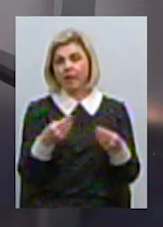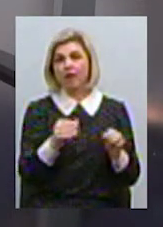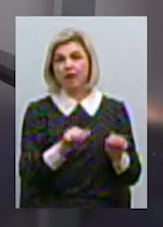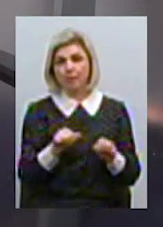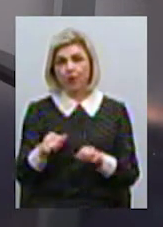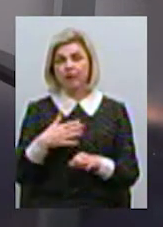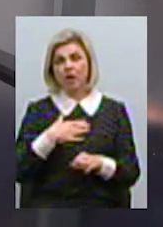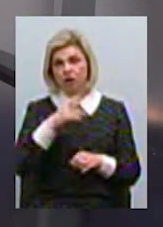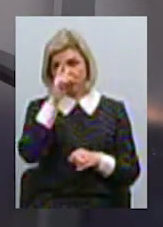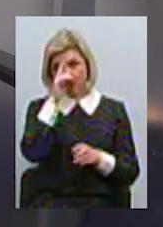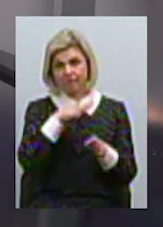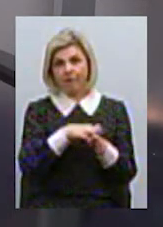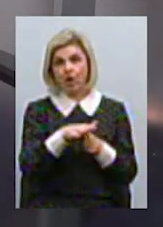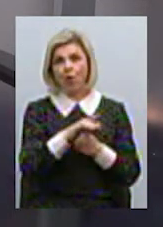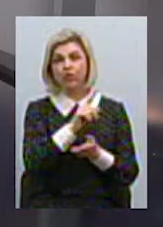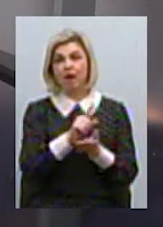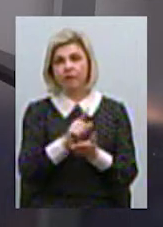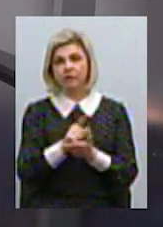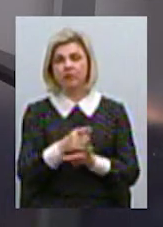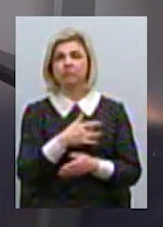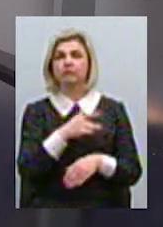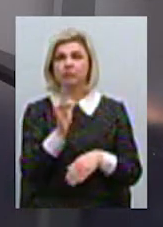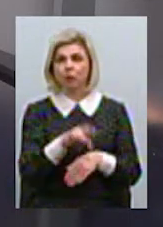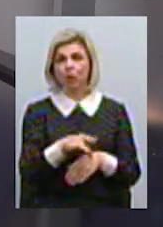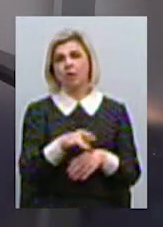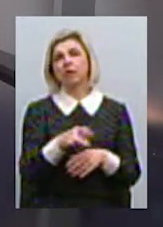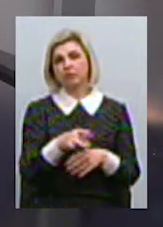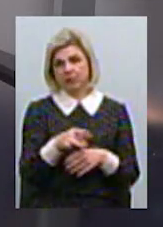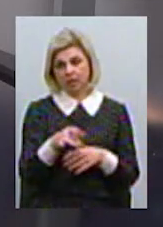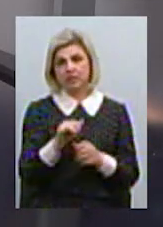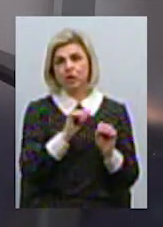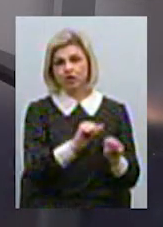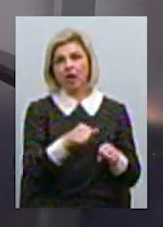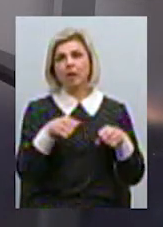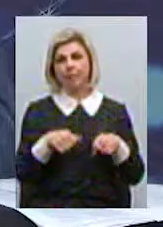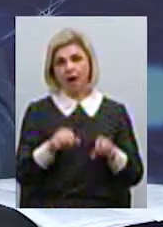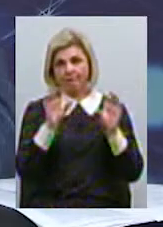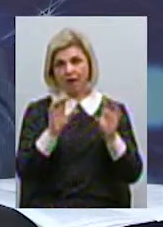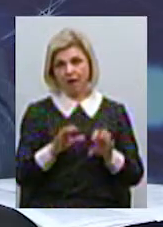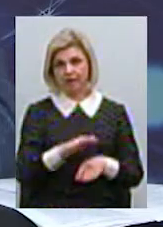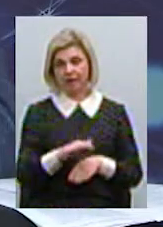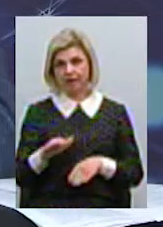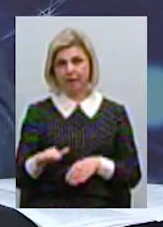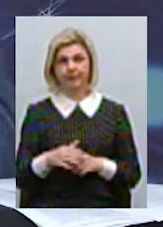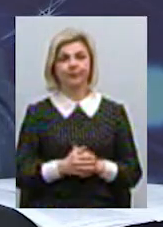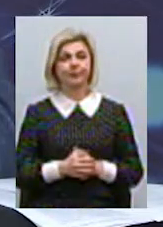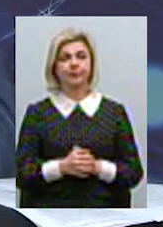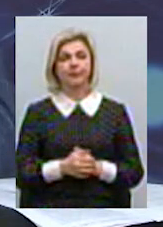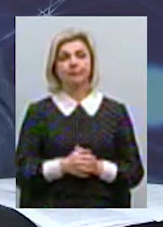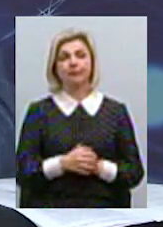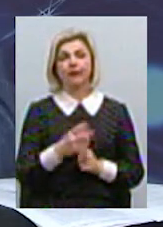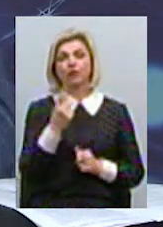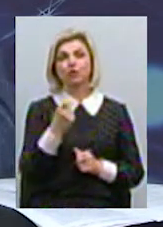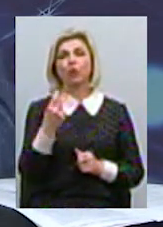державним виконавцям більш жорстко реагувати на порушення прав дитини. 39 – 17 рік, 120 мільйонів